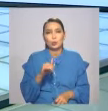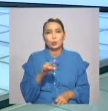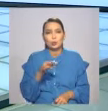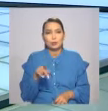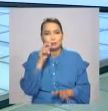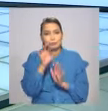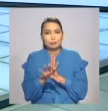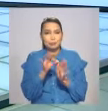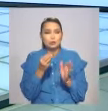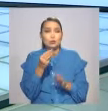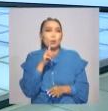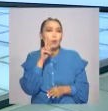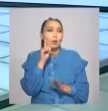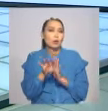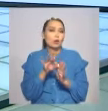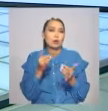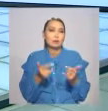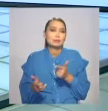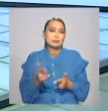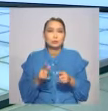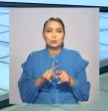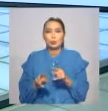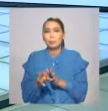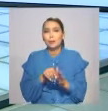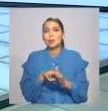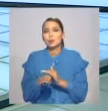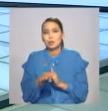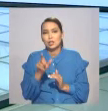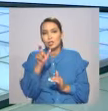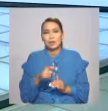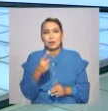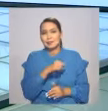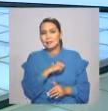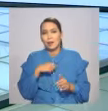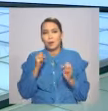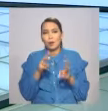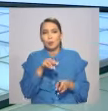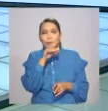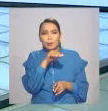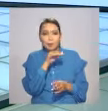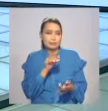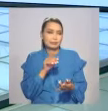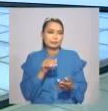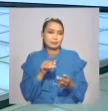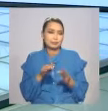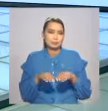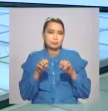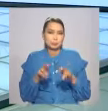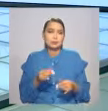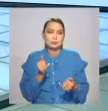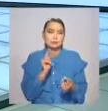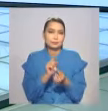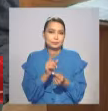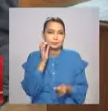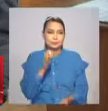выбрал еще в молодости и сейчас уже готовится выйти на пенсию. С человеком одной из самых рискованных профессий встретилась моя коллега Дильнас